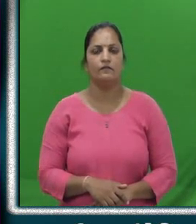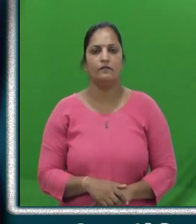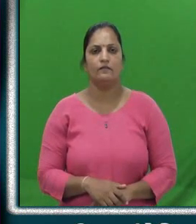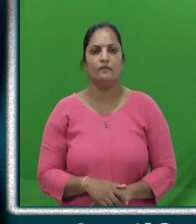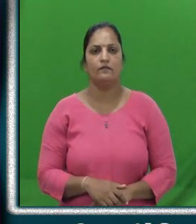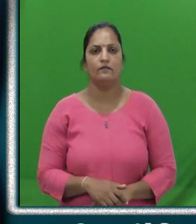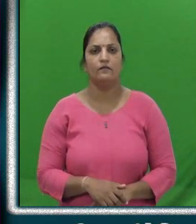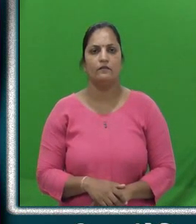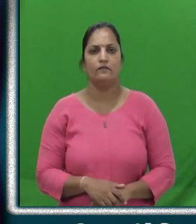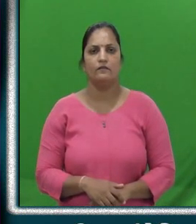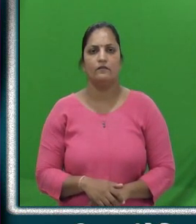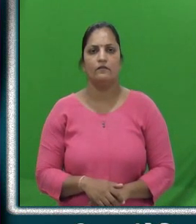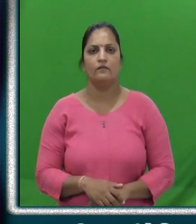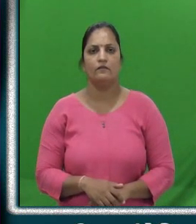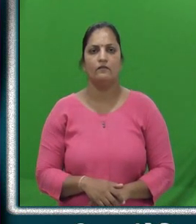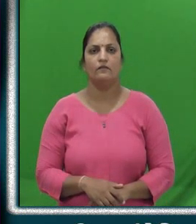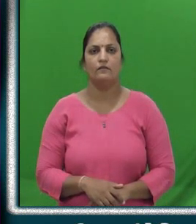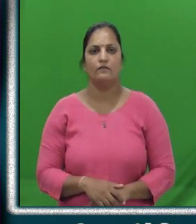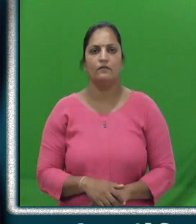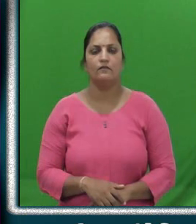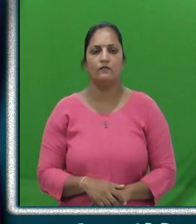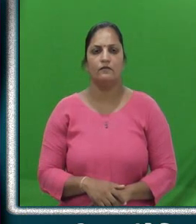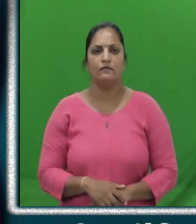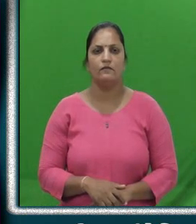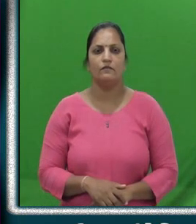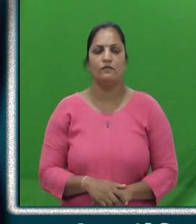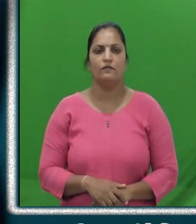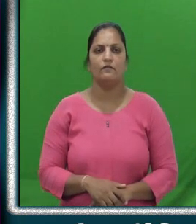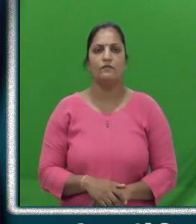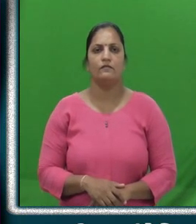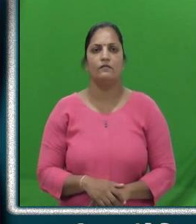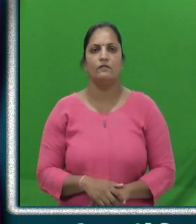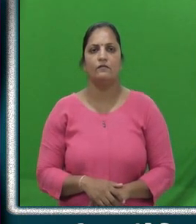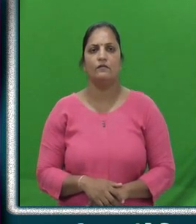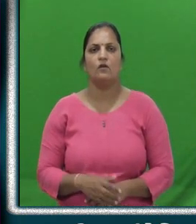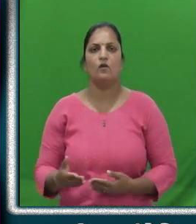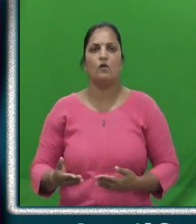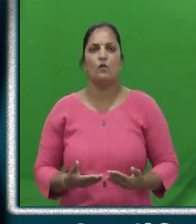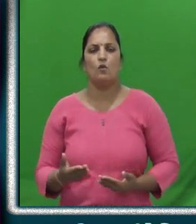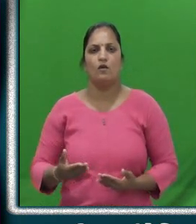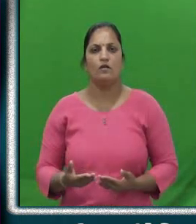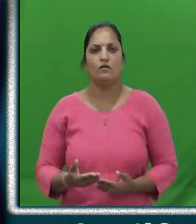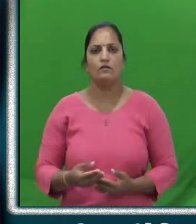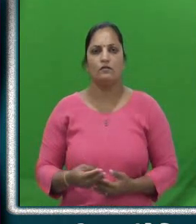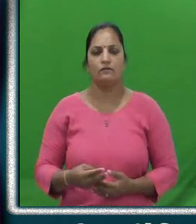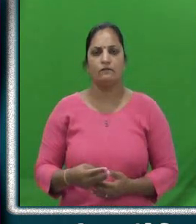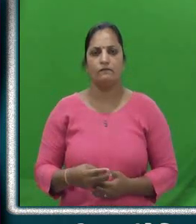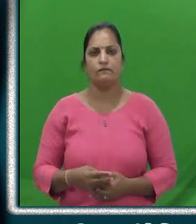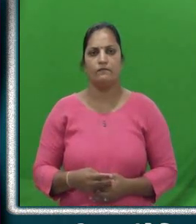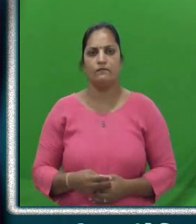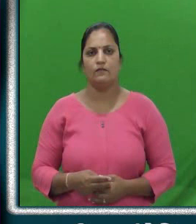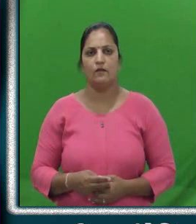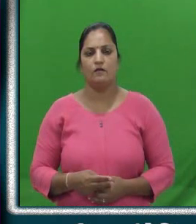डिस्क्राइबिंग प्लेस बराबर शोइंग प्लेस बराबर। तो बिगिनिंग विद द टर्टल वॉक, टर्टल वॉक